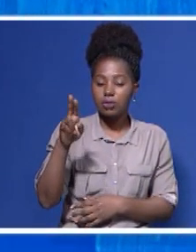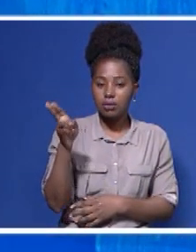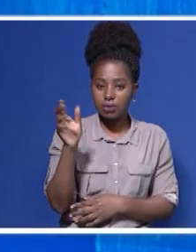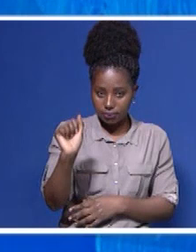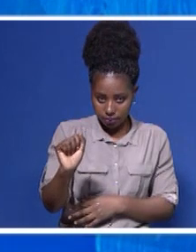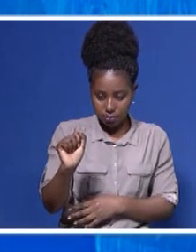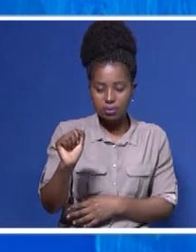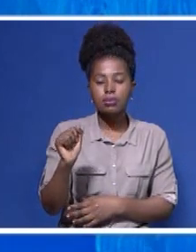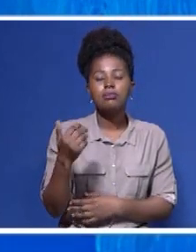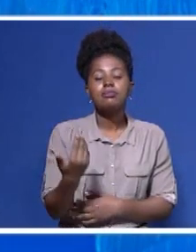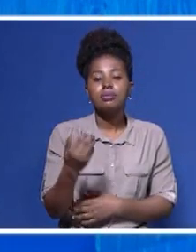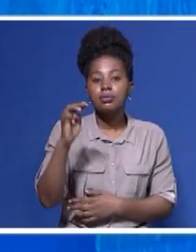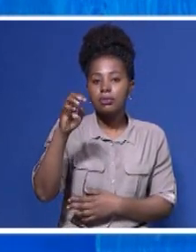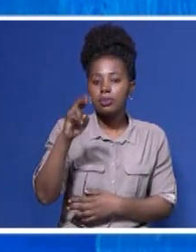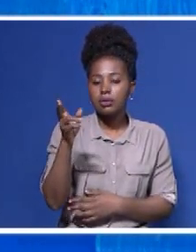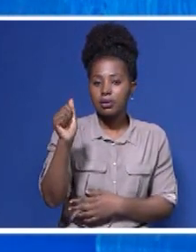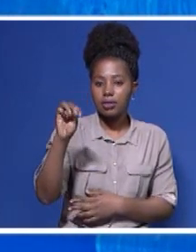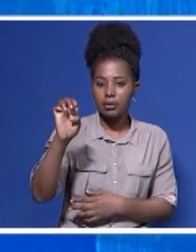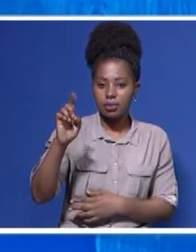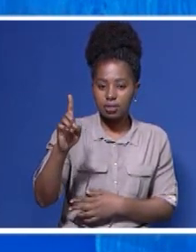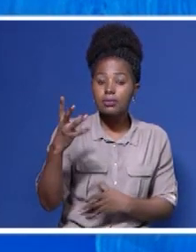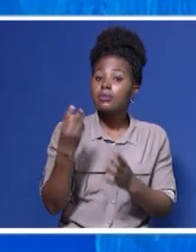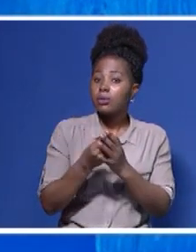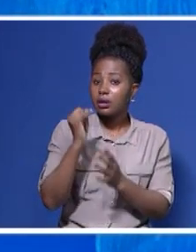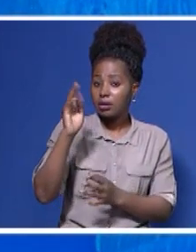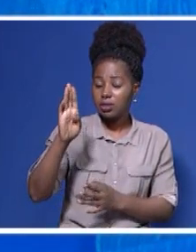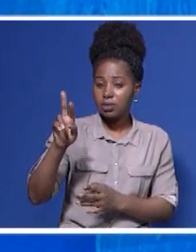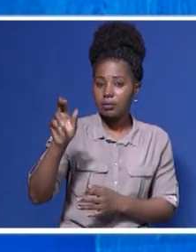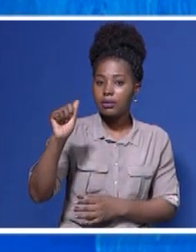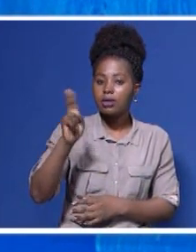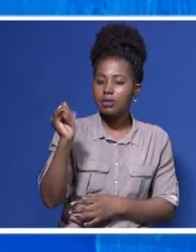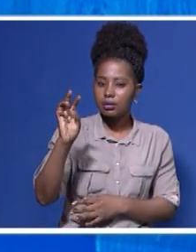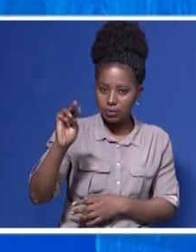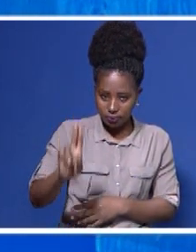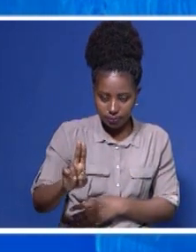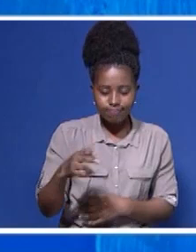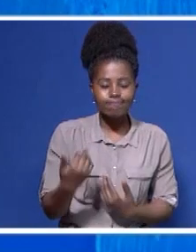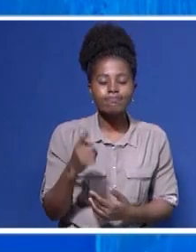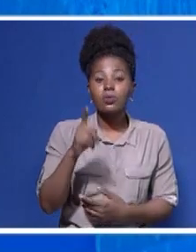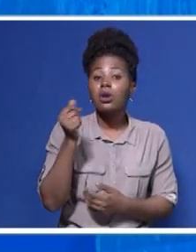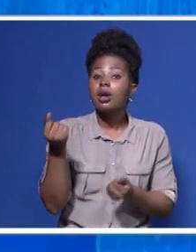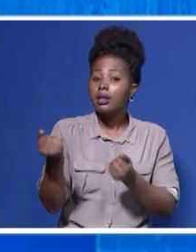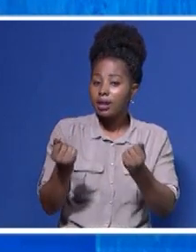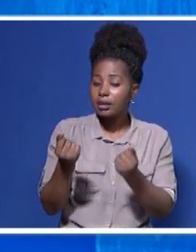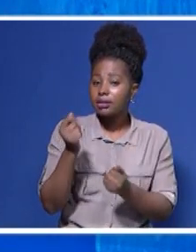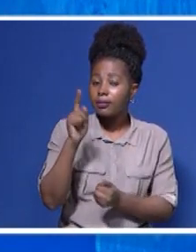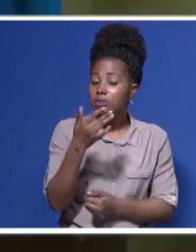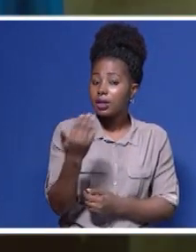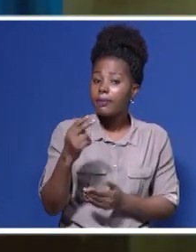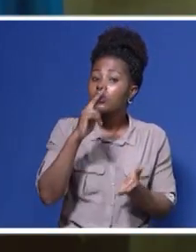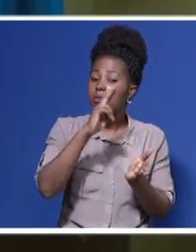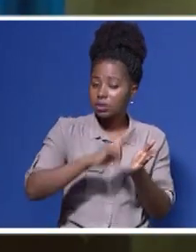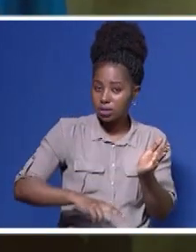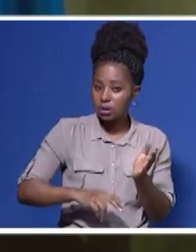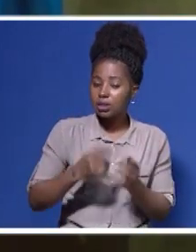Rugemarila, Mohamed Yasmani na Ibrahim Maunga wakiwa na gari lenye namba za usajili